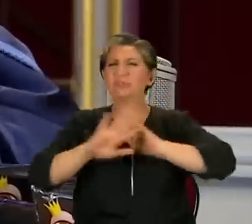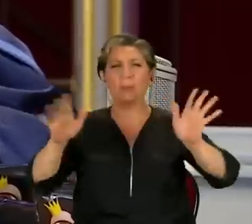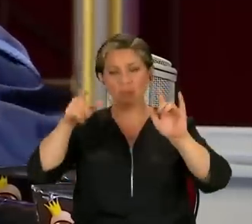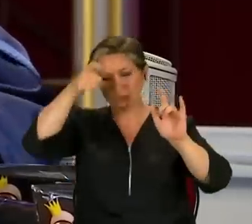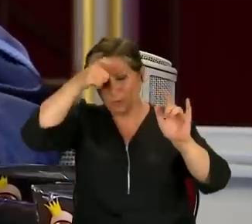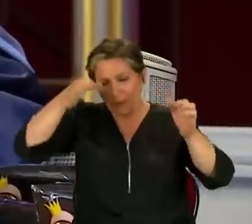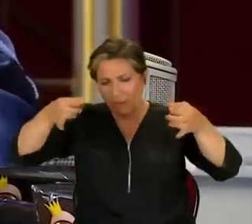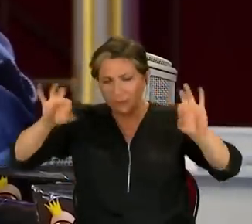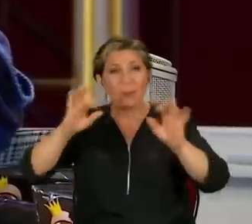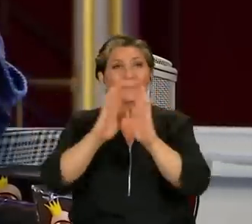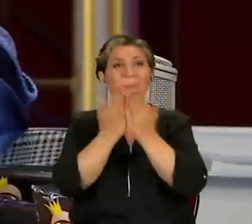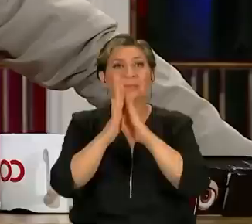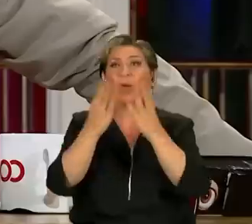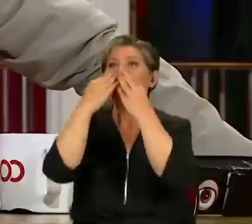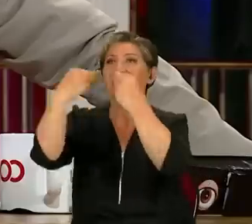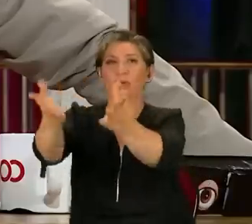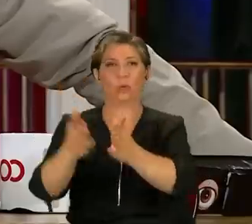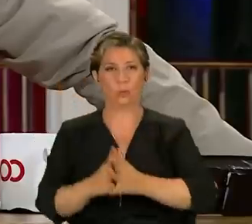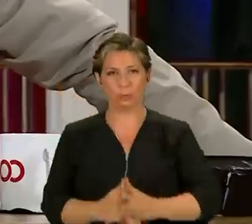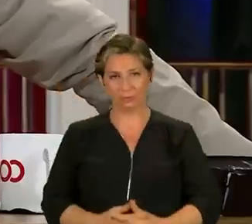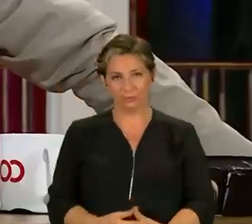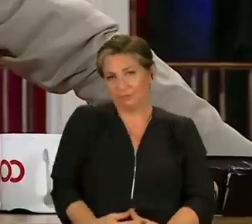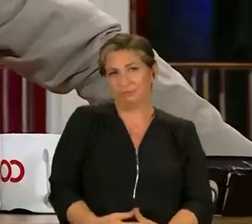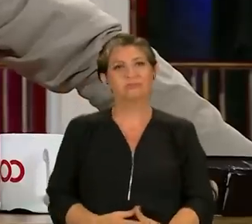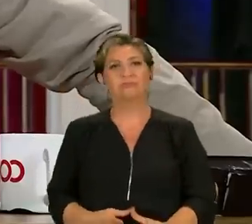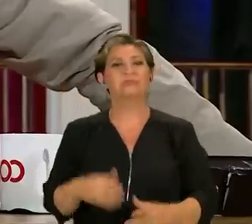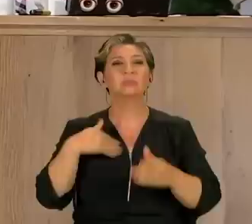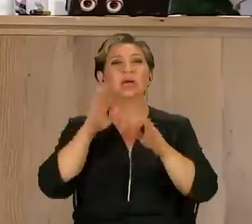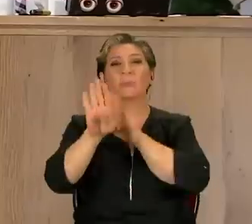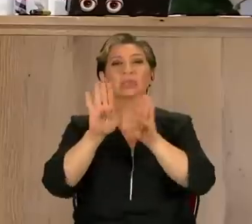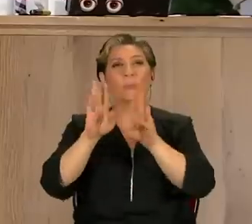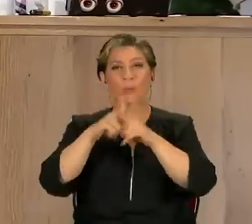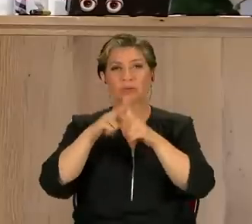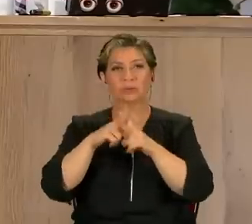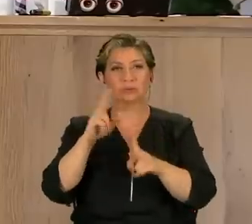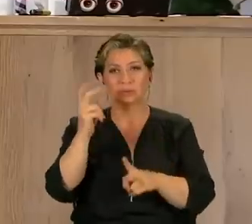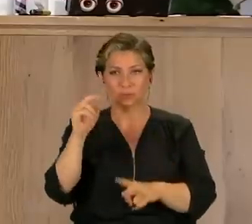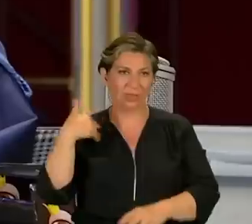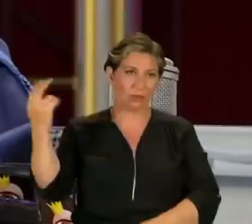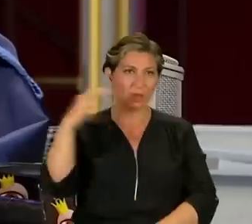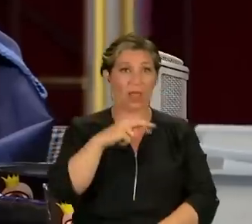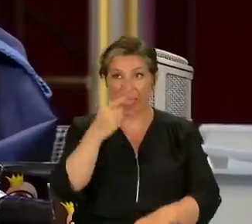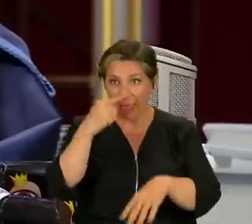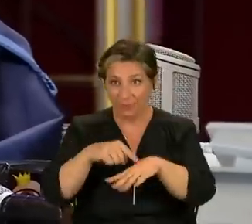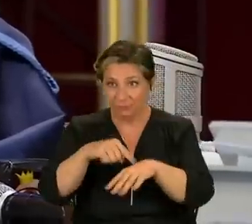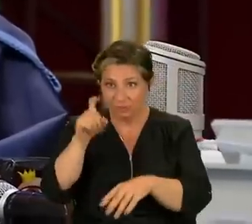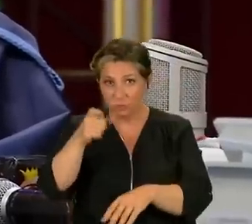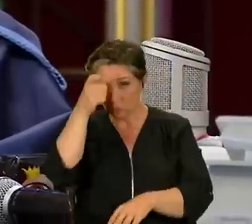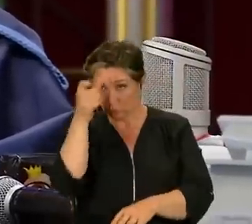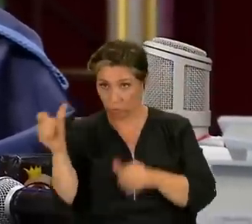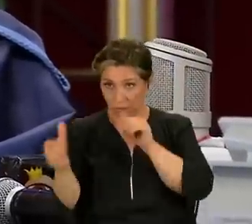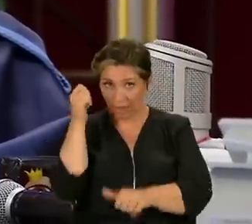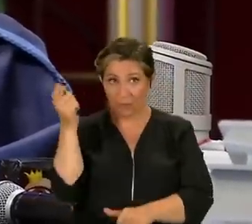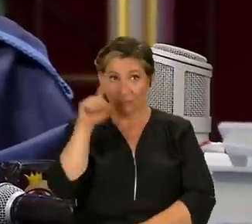değişmen, pasaportu da alıp hediye ediyorum onlara. Zaten kapıda polis dönerken böyle dedi. Emin misiniz